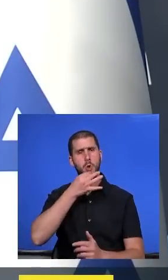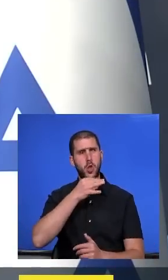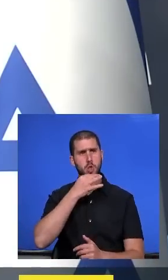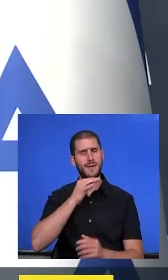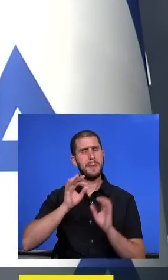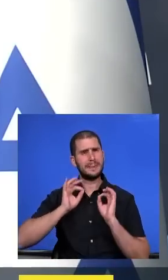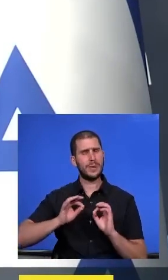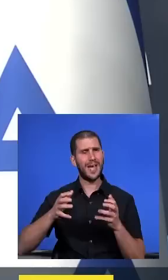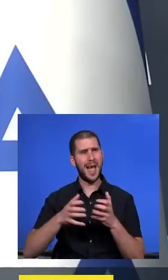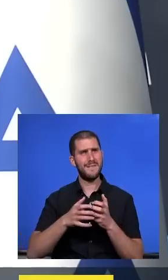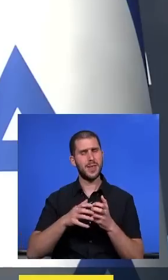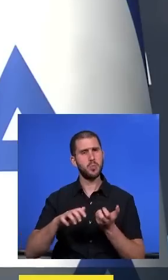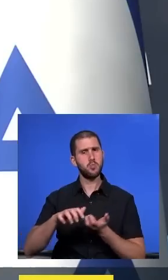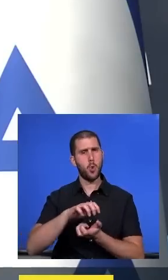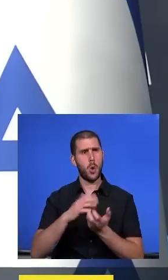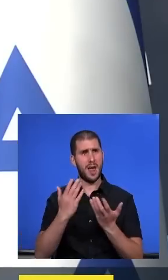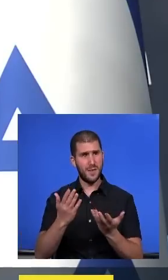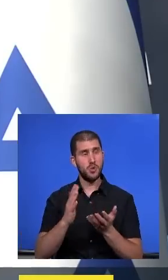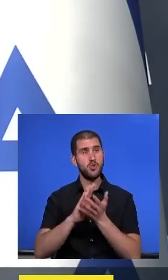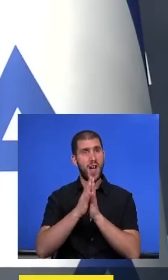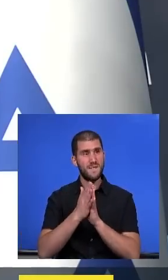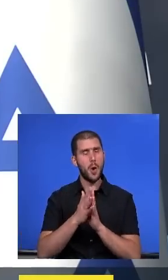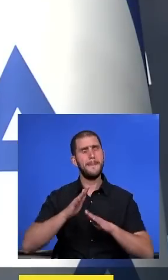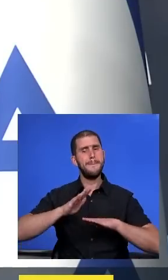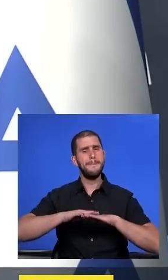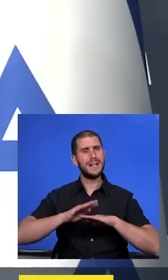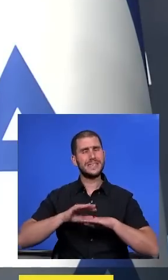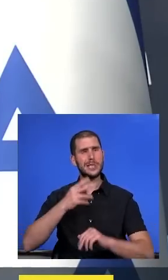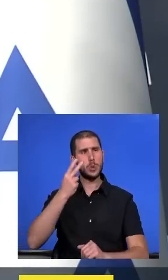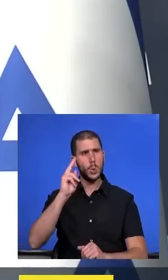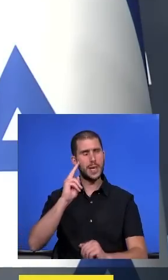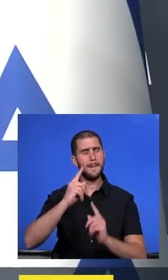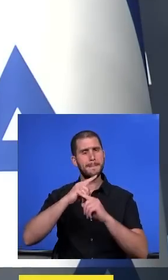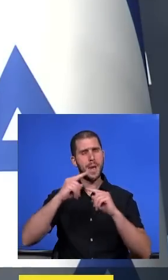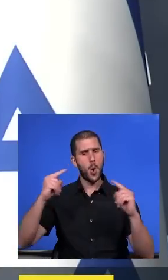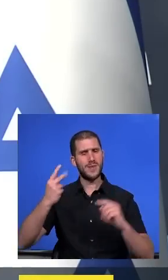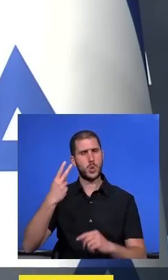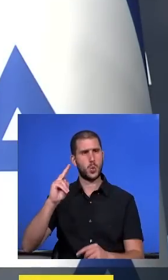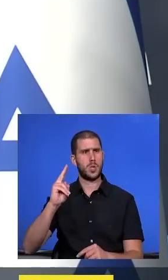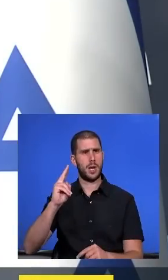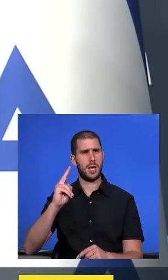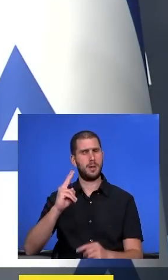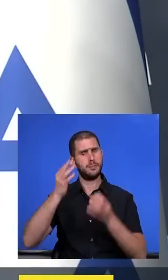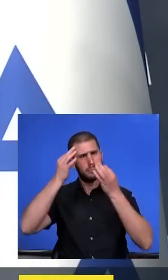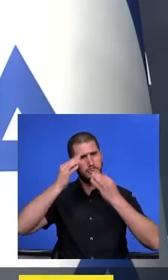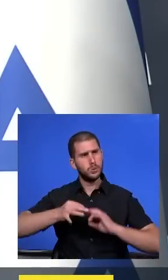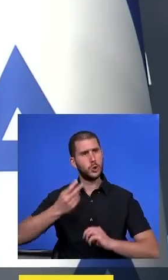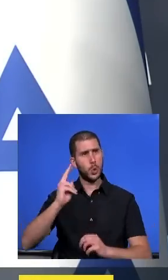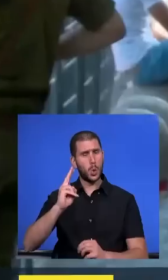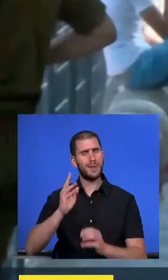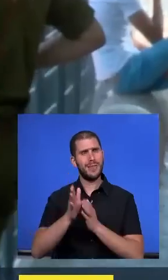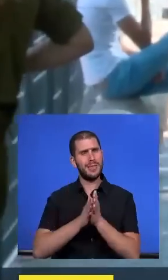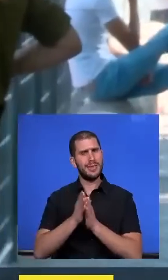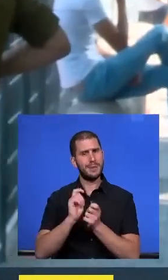במציאות חברתית מורכבת, כך שיהפוך להיות מקצועי יותר, מגוון יותר, מוקיר יותר ומתגמל